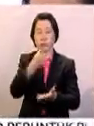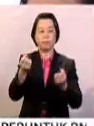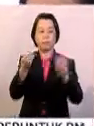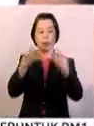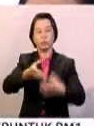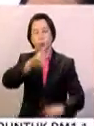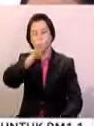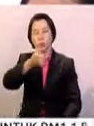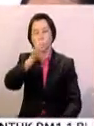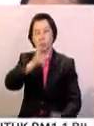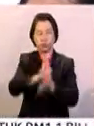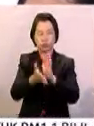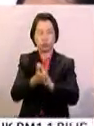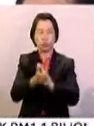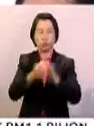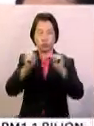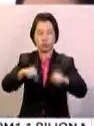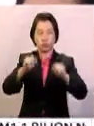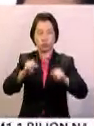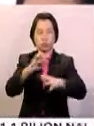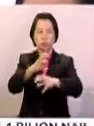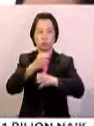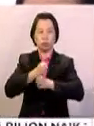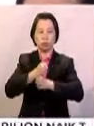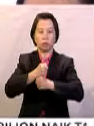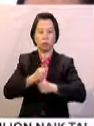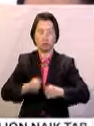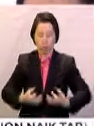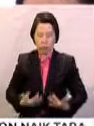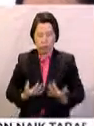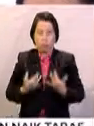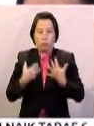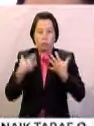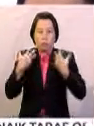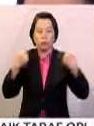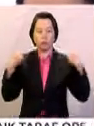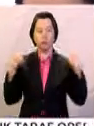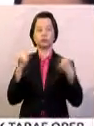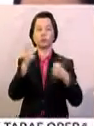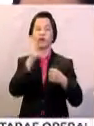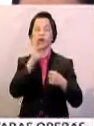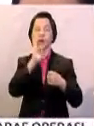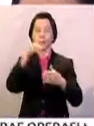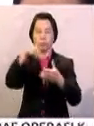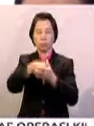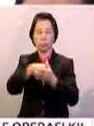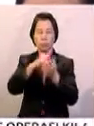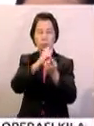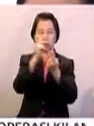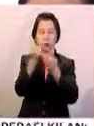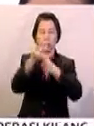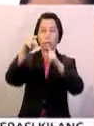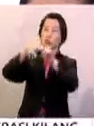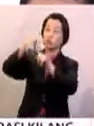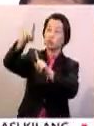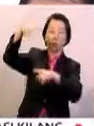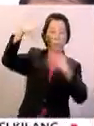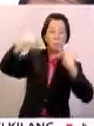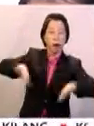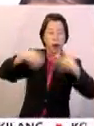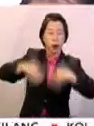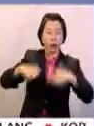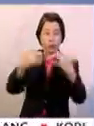minuman supaya we ya kita dapat hydrate our body dalam keadaan suhu yang begini